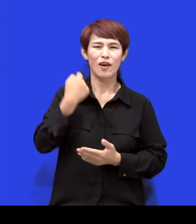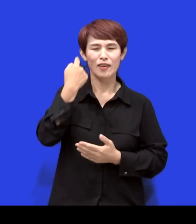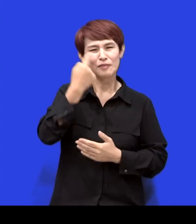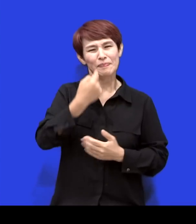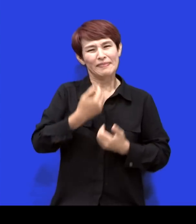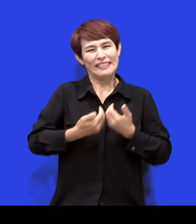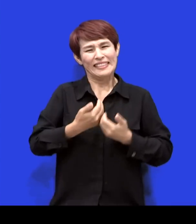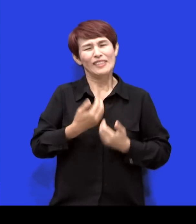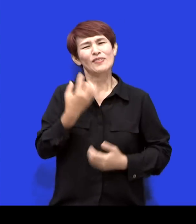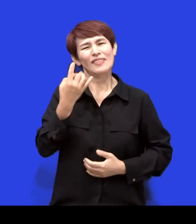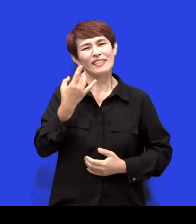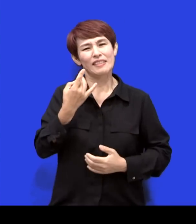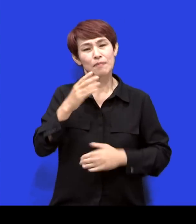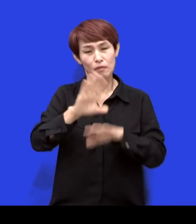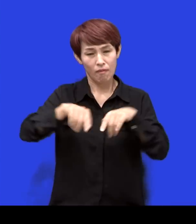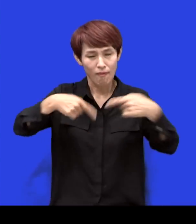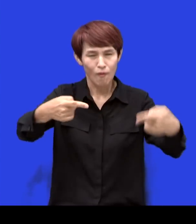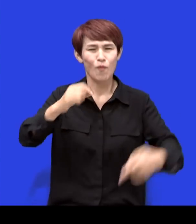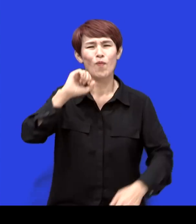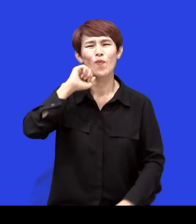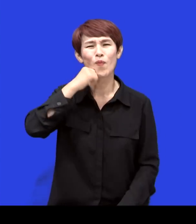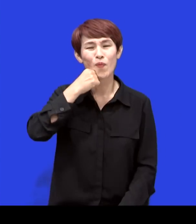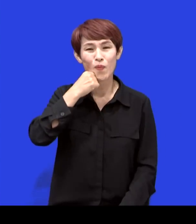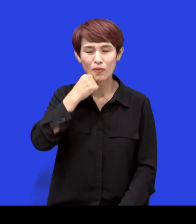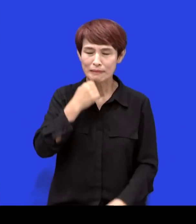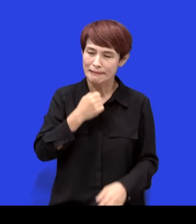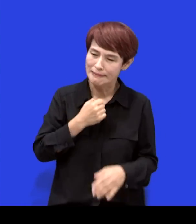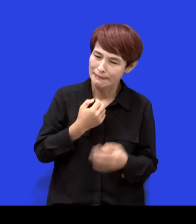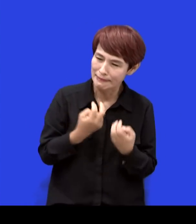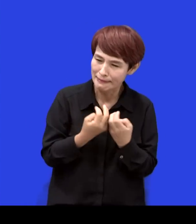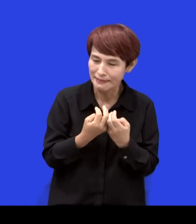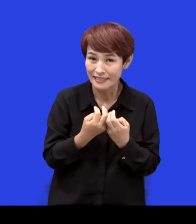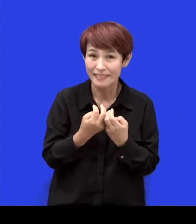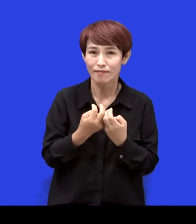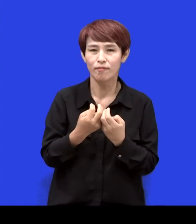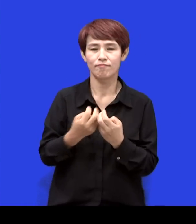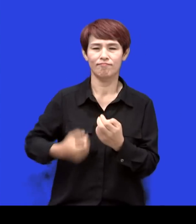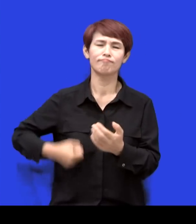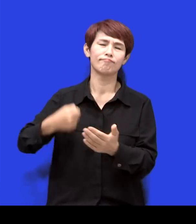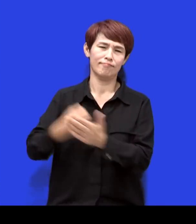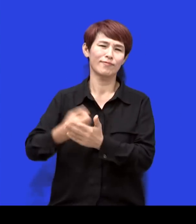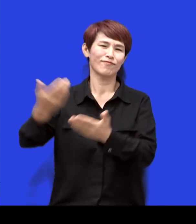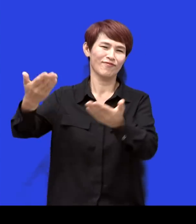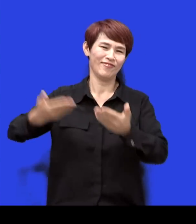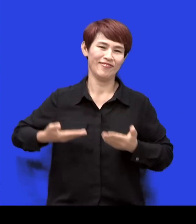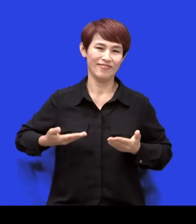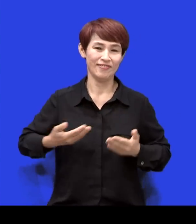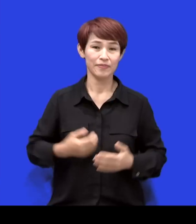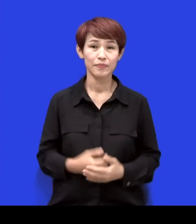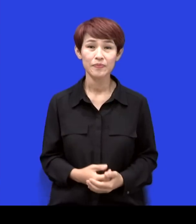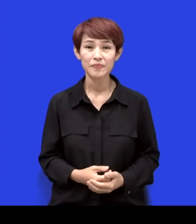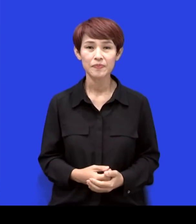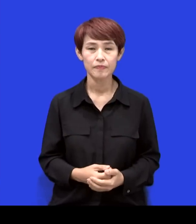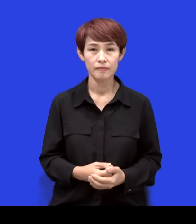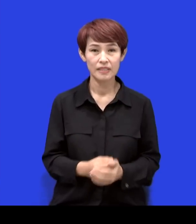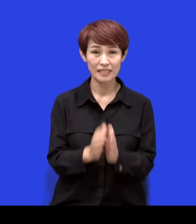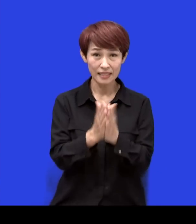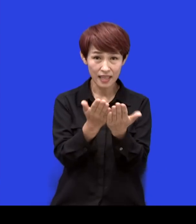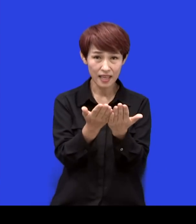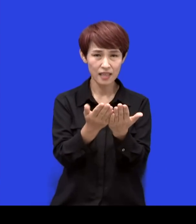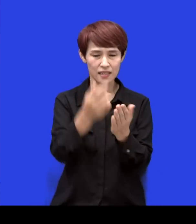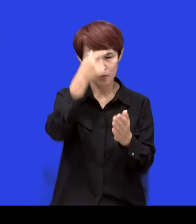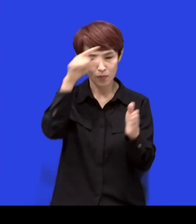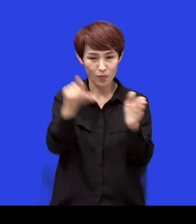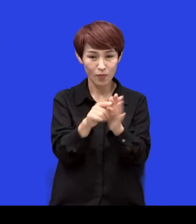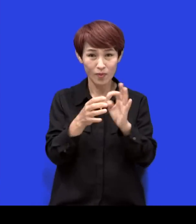좀 두려웠는데 예. 용기를 주셨고요. 예. 그리고 그러니까 작품이 이제 기독교 서적은 아니에요.